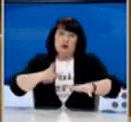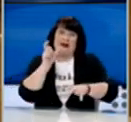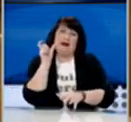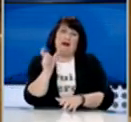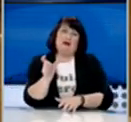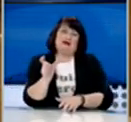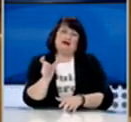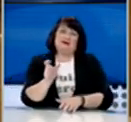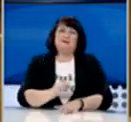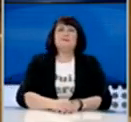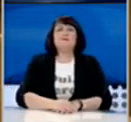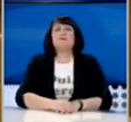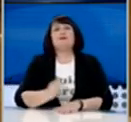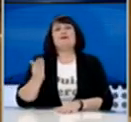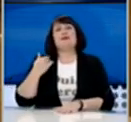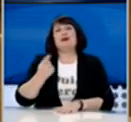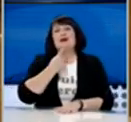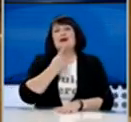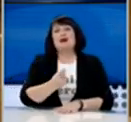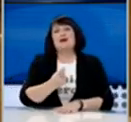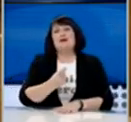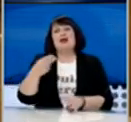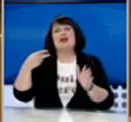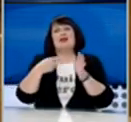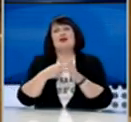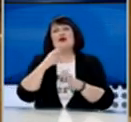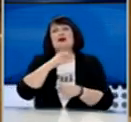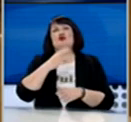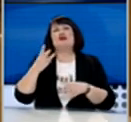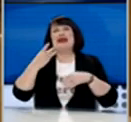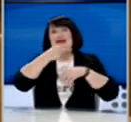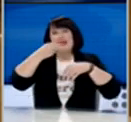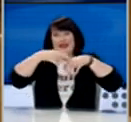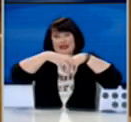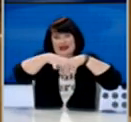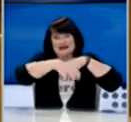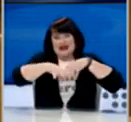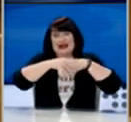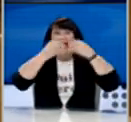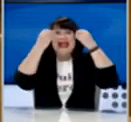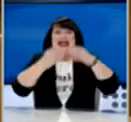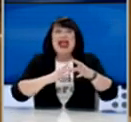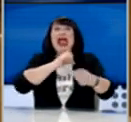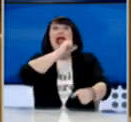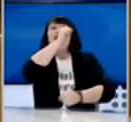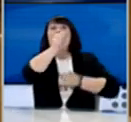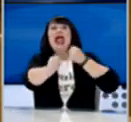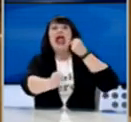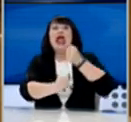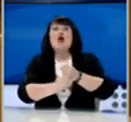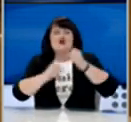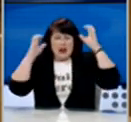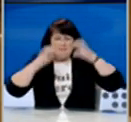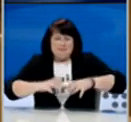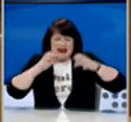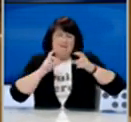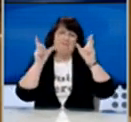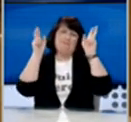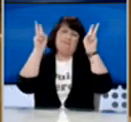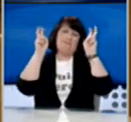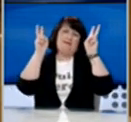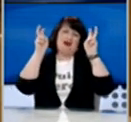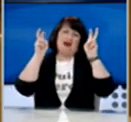ανέφερα και προηγουμένως κάποιοι περιέγραψαν την πλημμύρα του 2023 στη θεσσαλία ως η πλημμύρα του αιώνα πάλι τα ίδια συνεπώς δεν